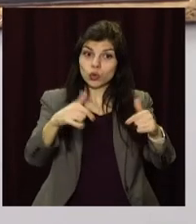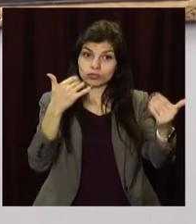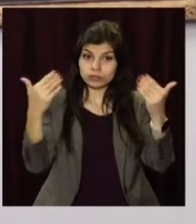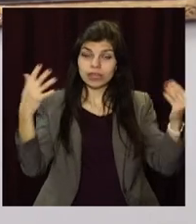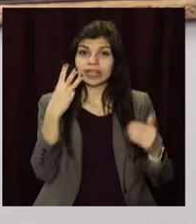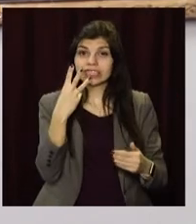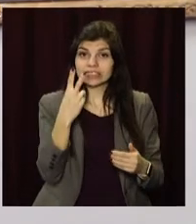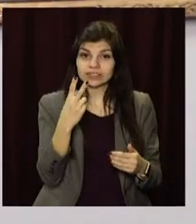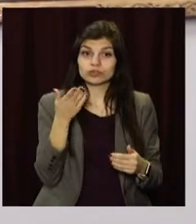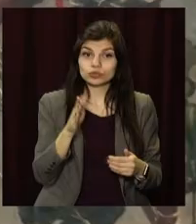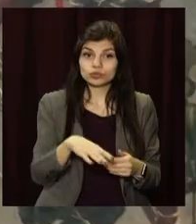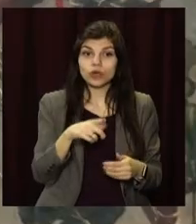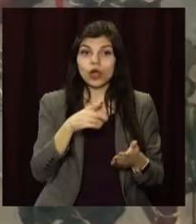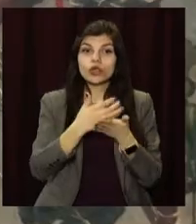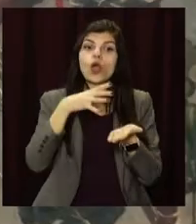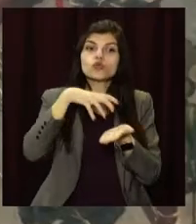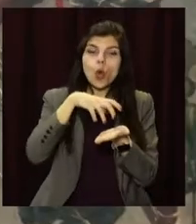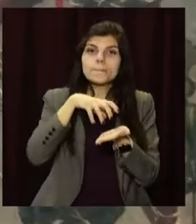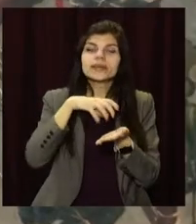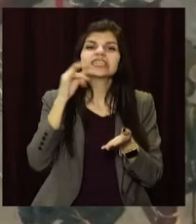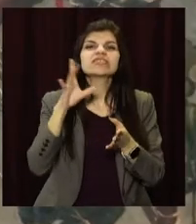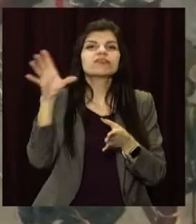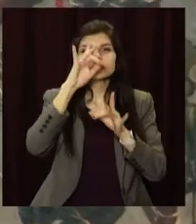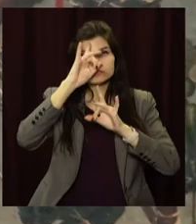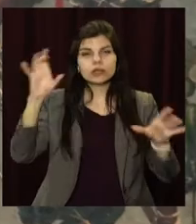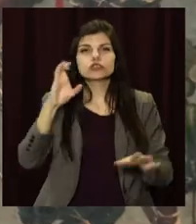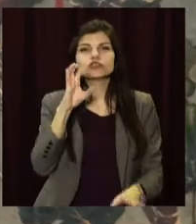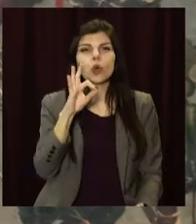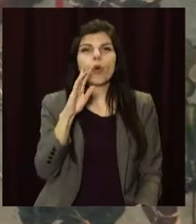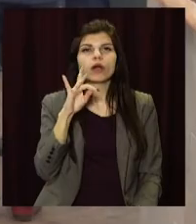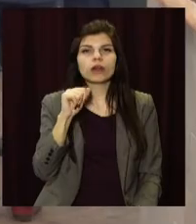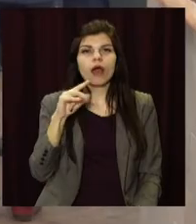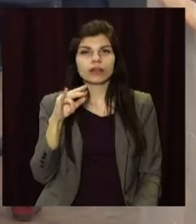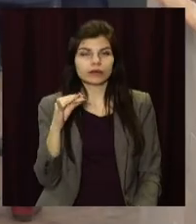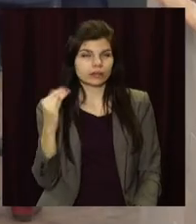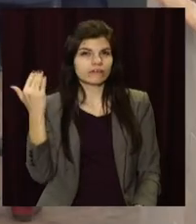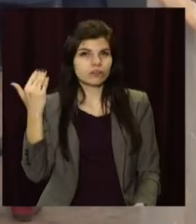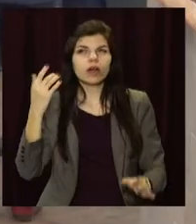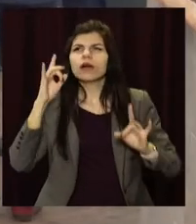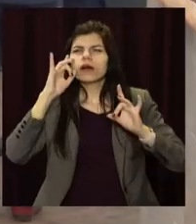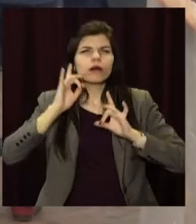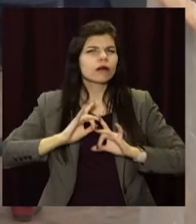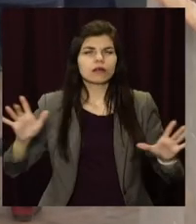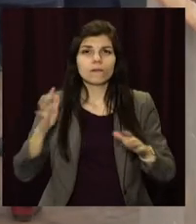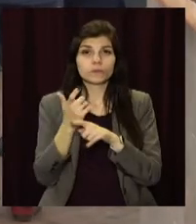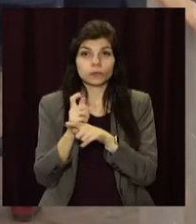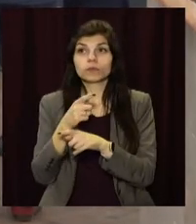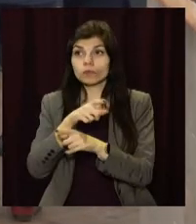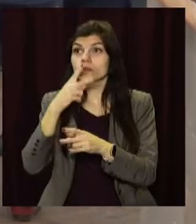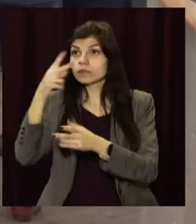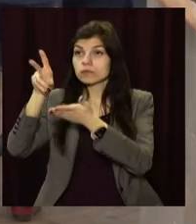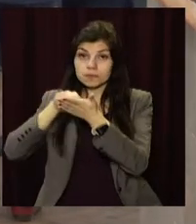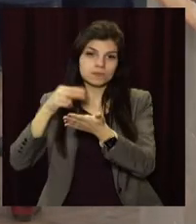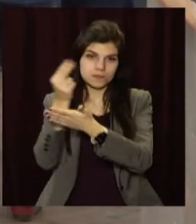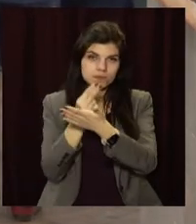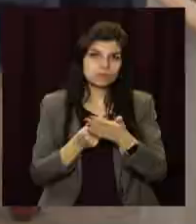визначних ізводів ікон, експонуються копії із всесвітньо відомих сакральних творів Феофана Грека, Андрія Рубльова, а також